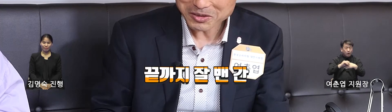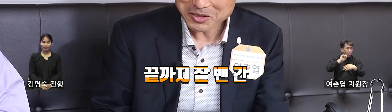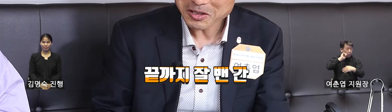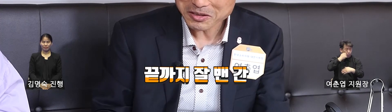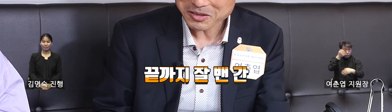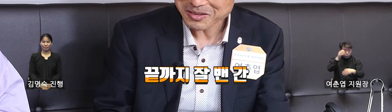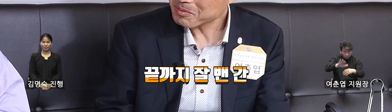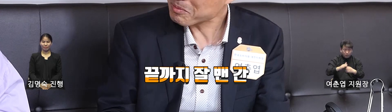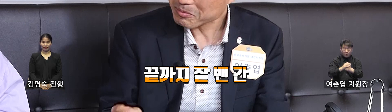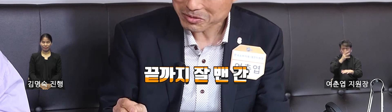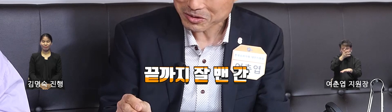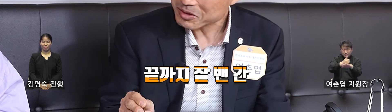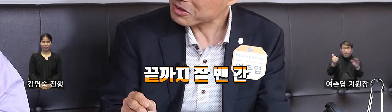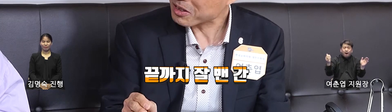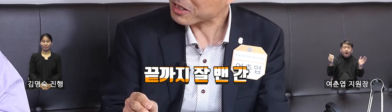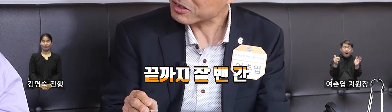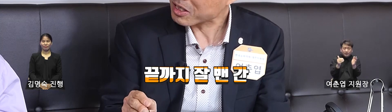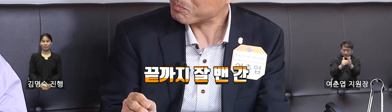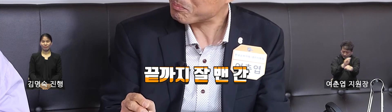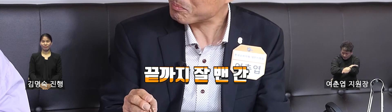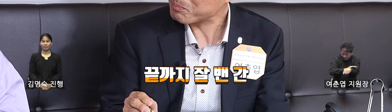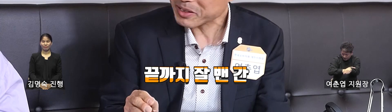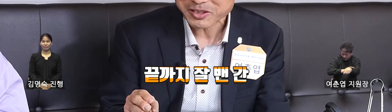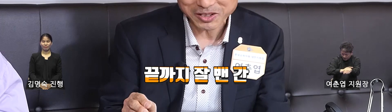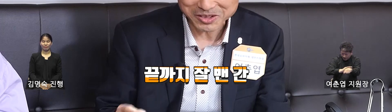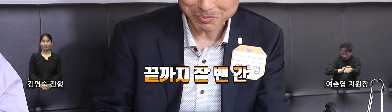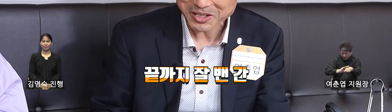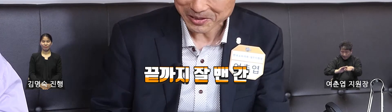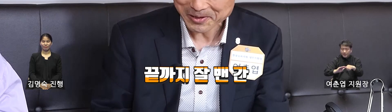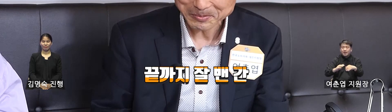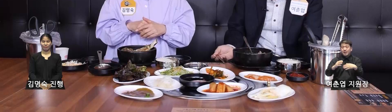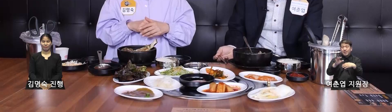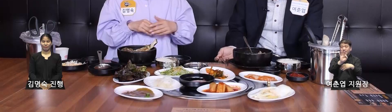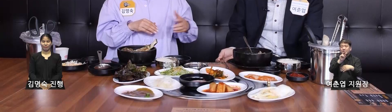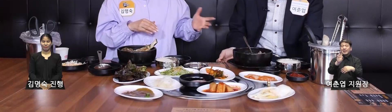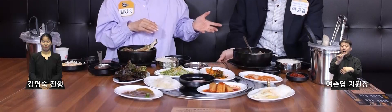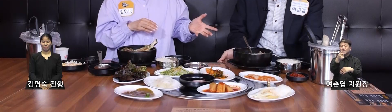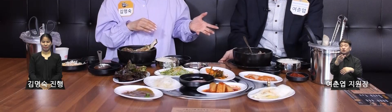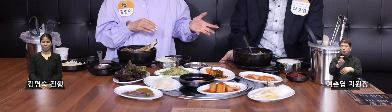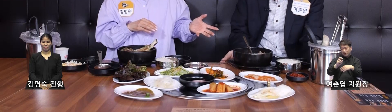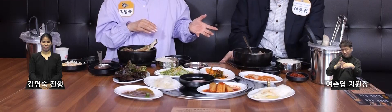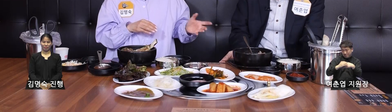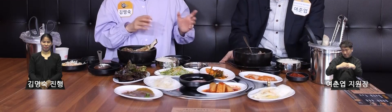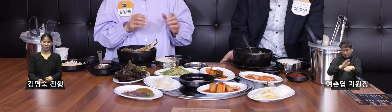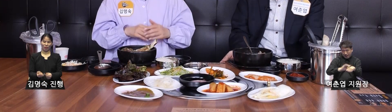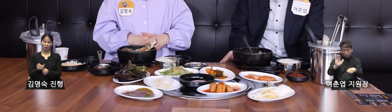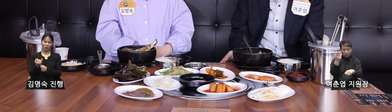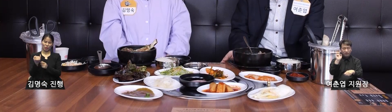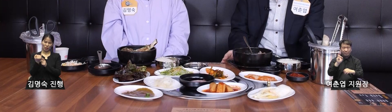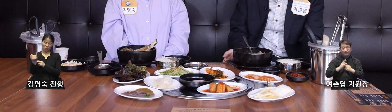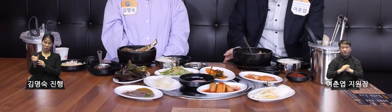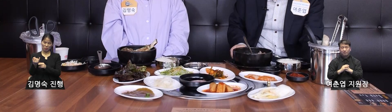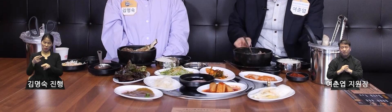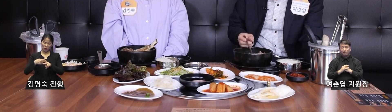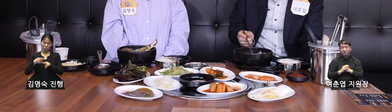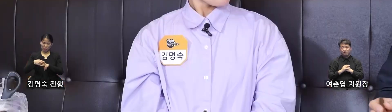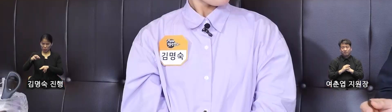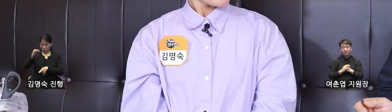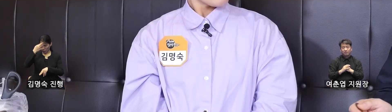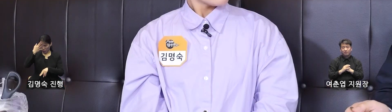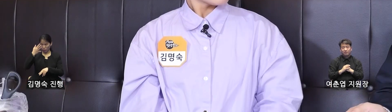진짜 아직 끝까지 잘 간이 잘 배인 것 같습니다. 예. 사모님이 요리 솜씨가 좋으실 것